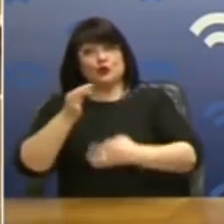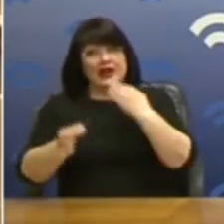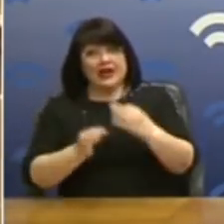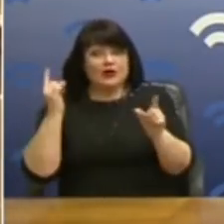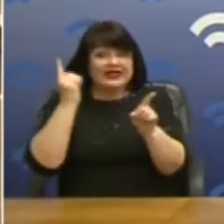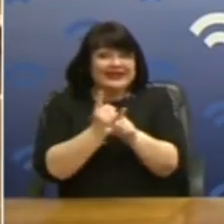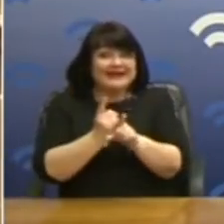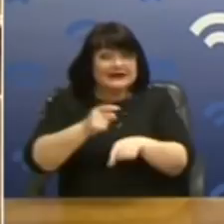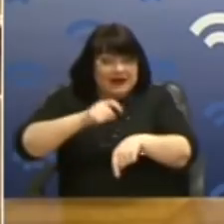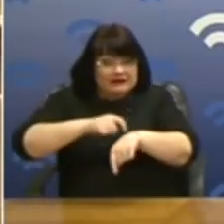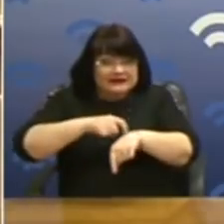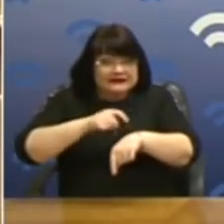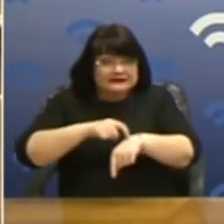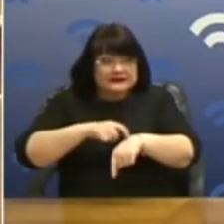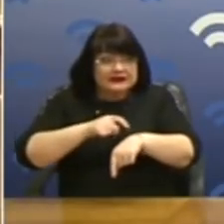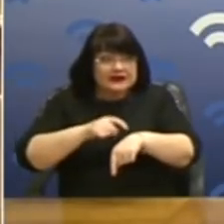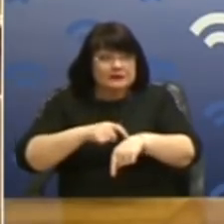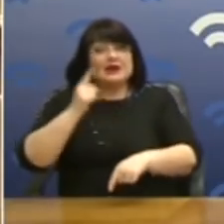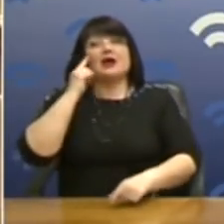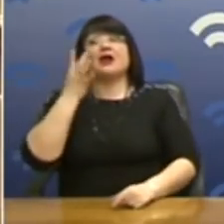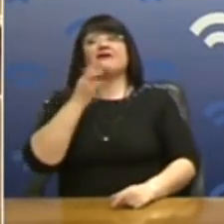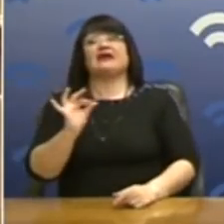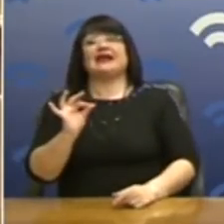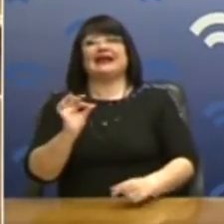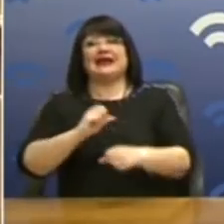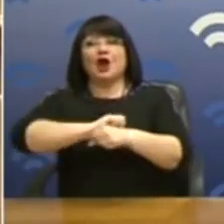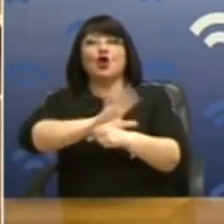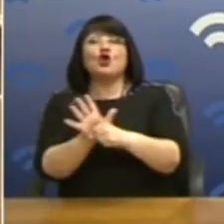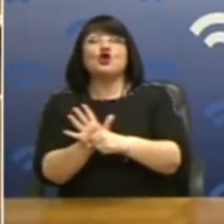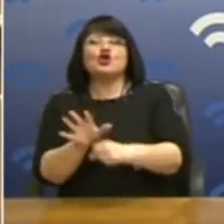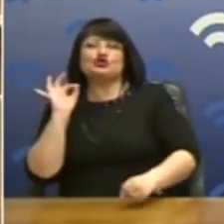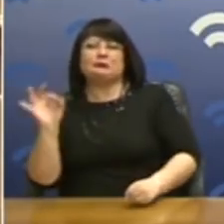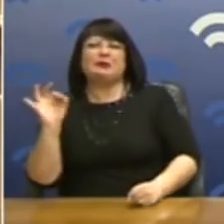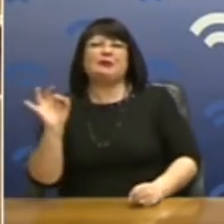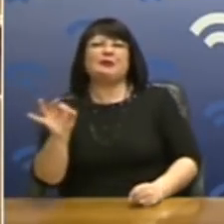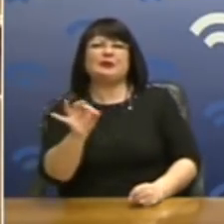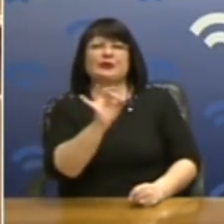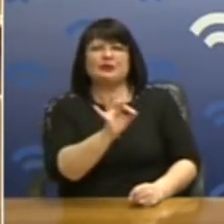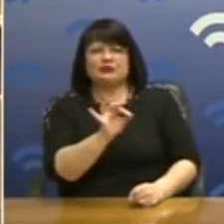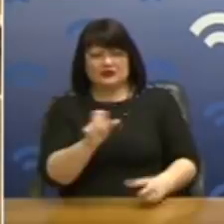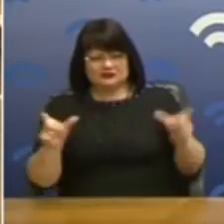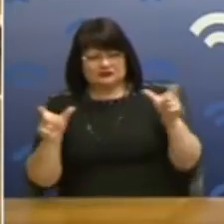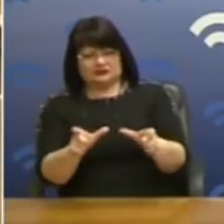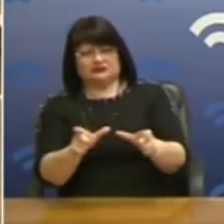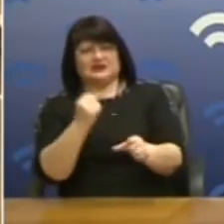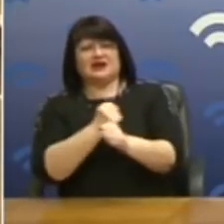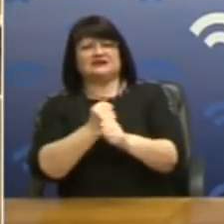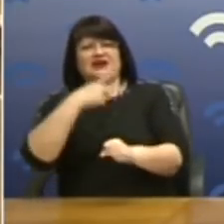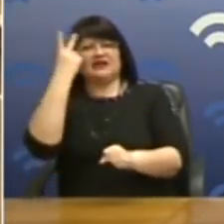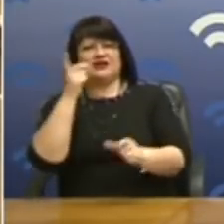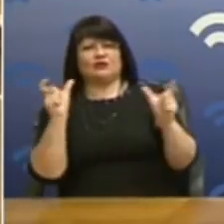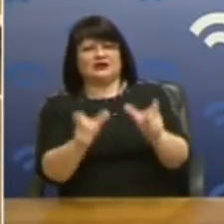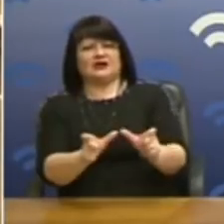ιδιαίτερα τώρα, με αφορμή την πανδημία του κορονοϊού, βάζεται σε καραντίνα εργασιακά